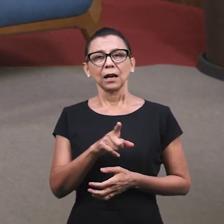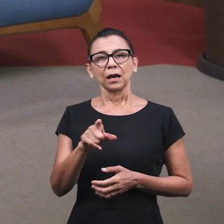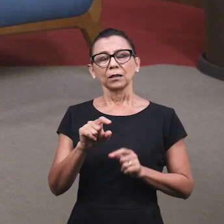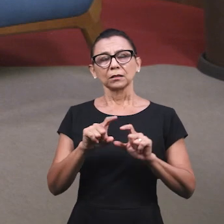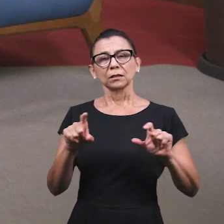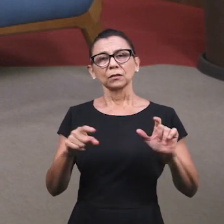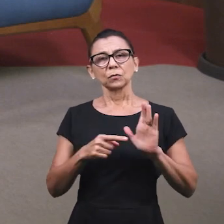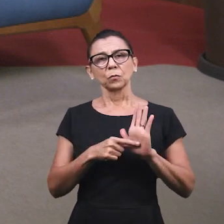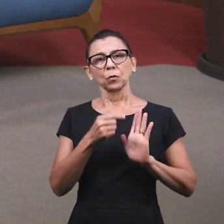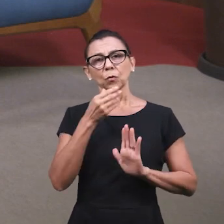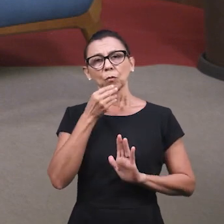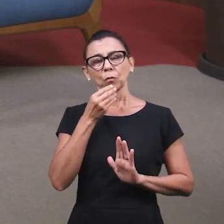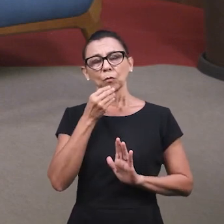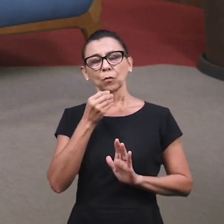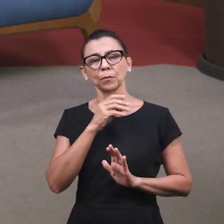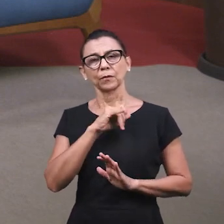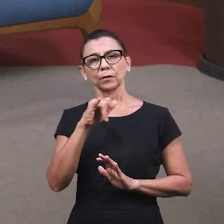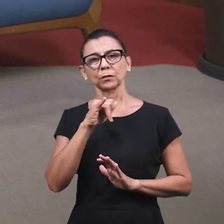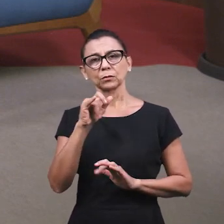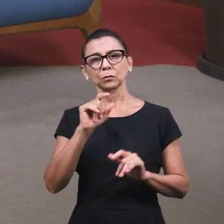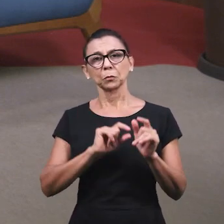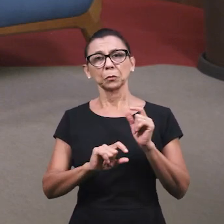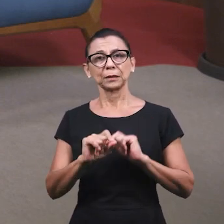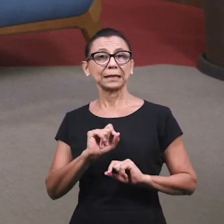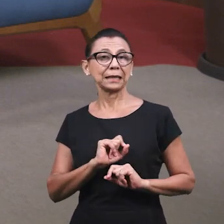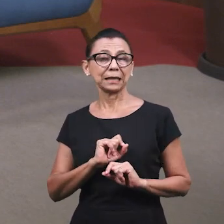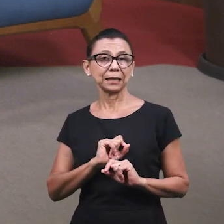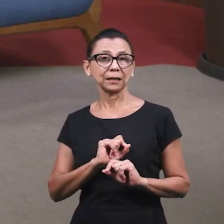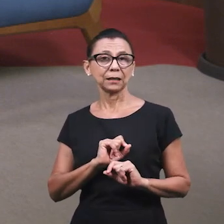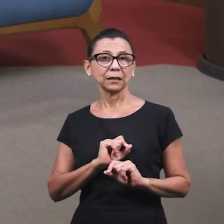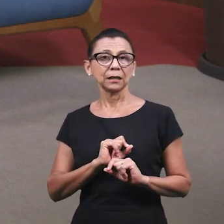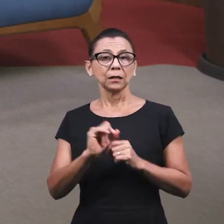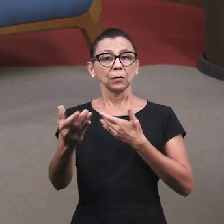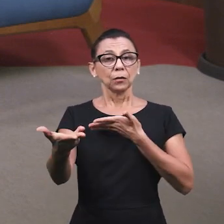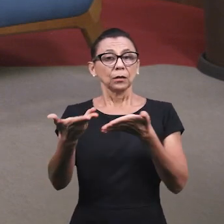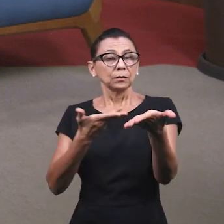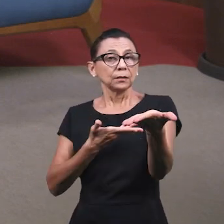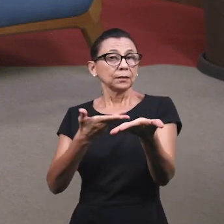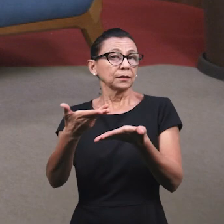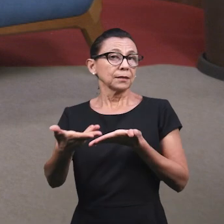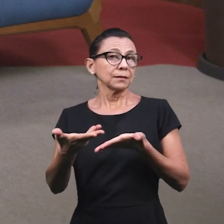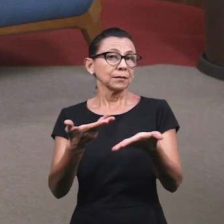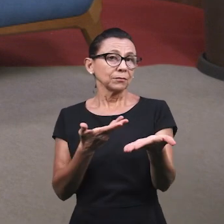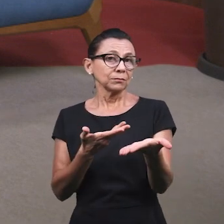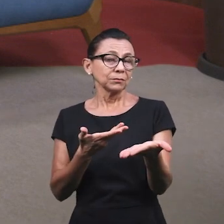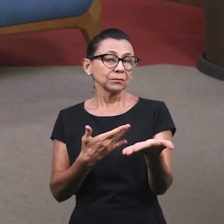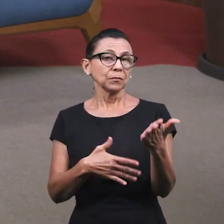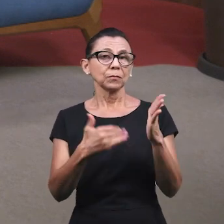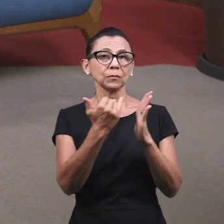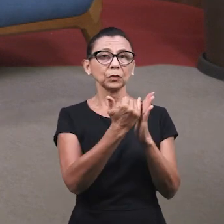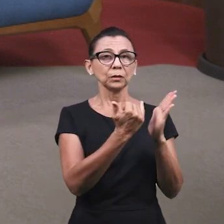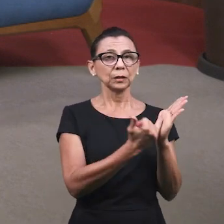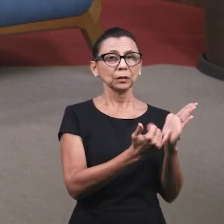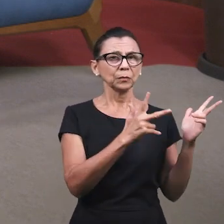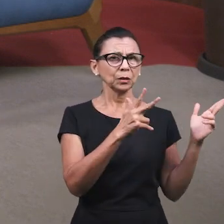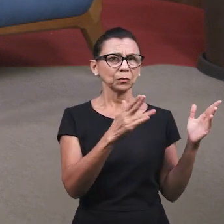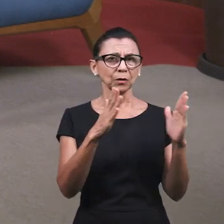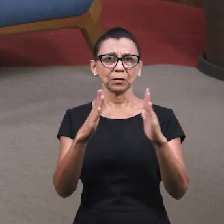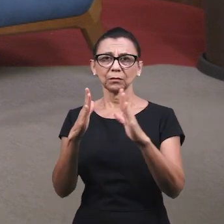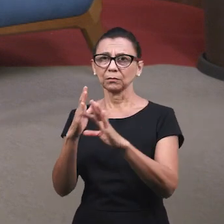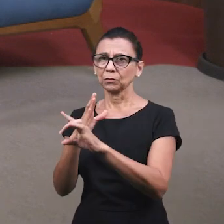que Pedro Santiago nous dit, c'est très important parce qu'il y a une intégration complète entre le programme et ce qui est vécu dans les